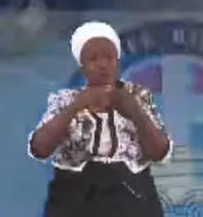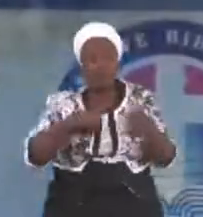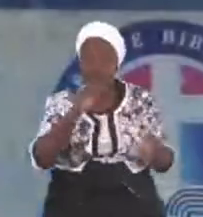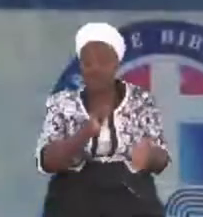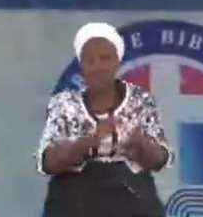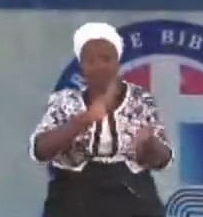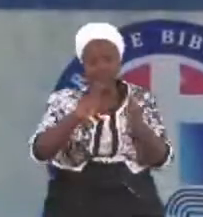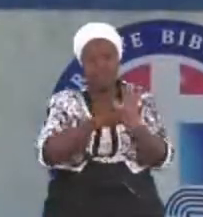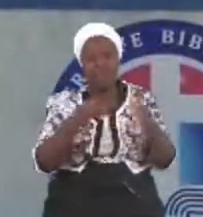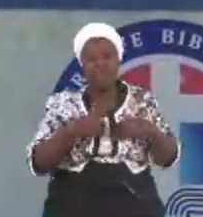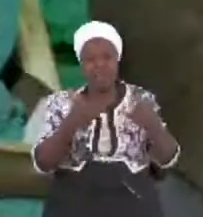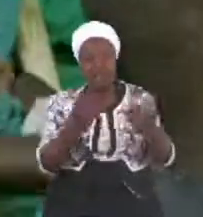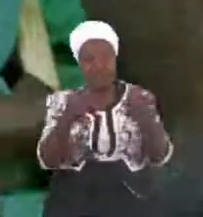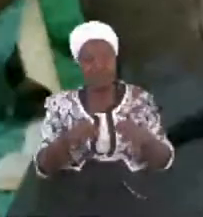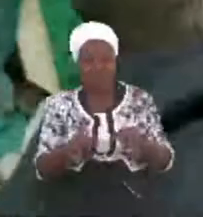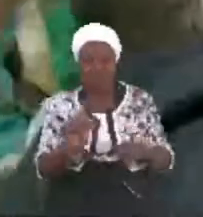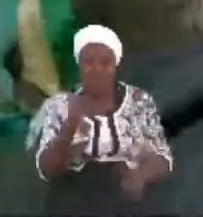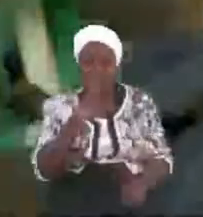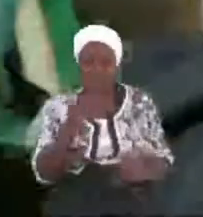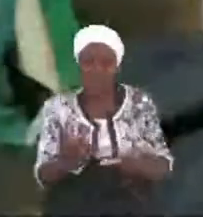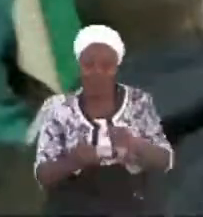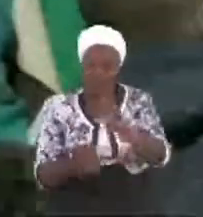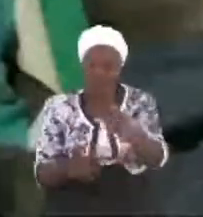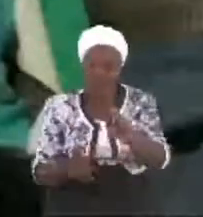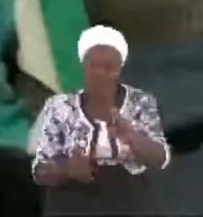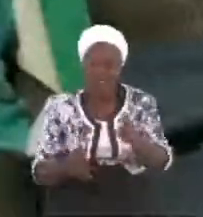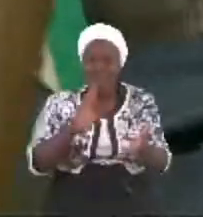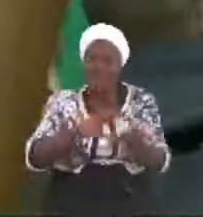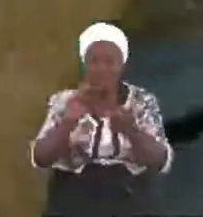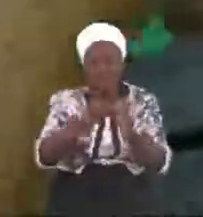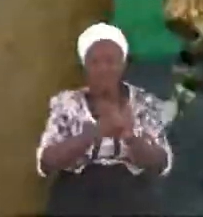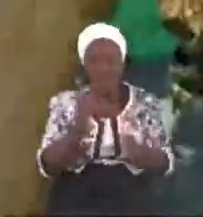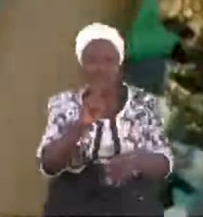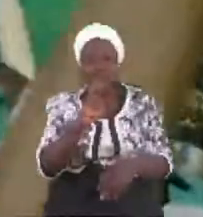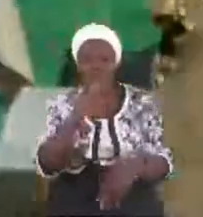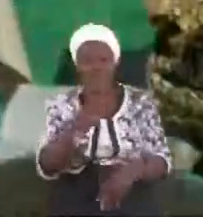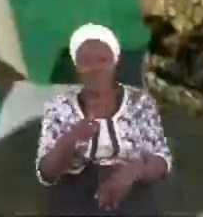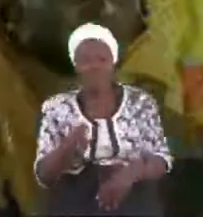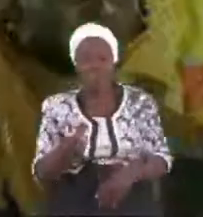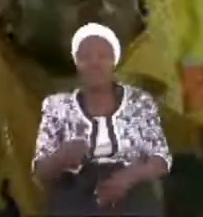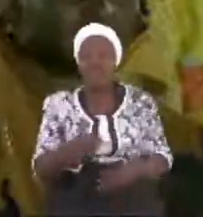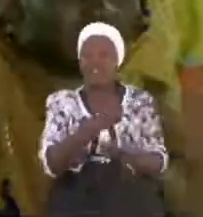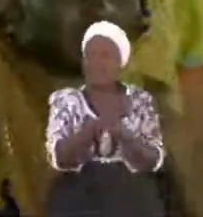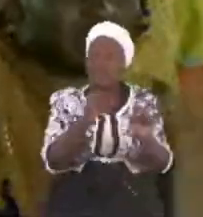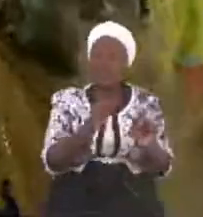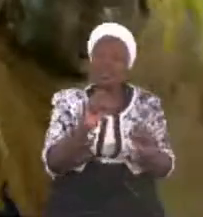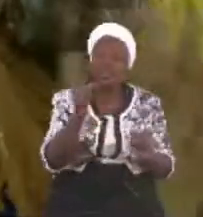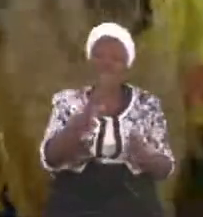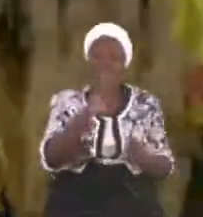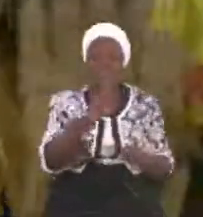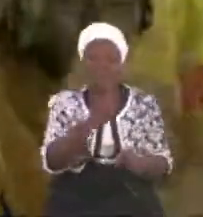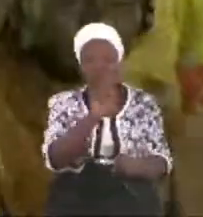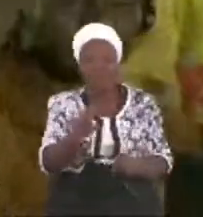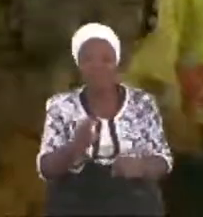parviendra. Où es-tu là-bas? Le pardon. J'ai dit, où es-tu? Le salut. J'ai dit, où es-tu?